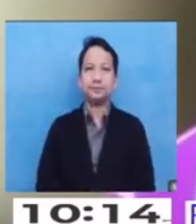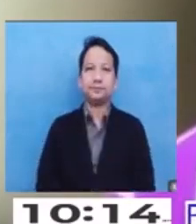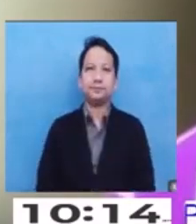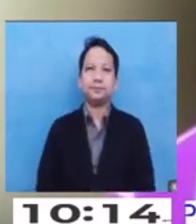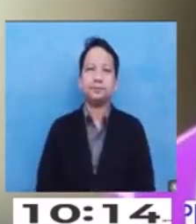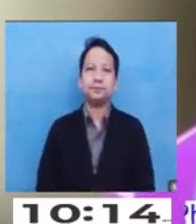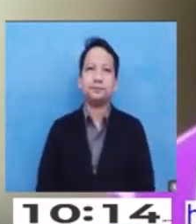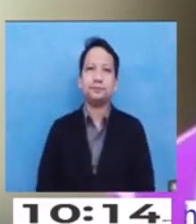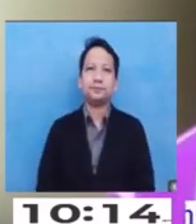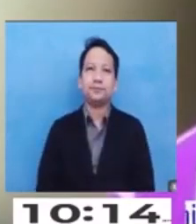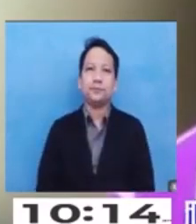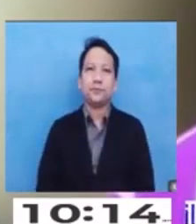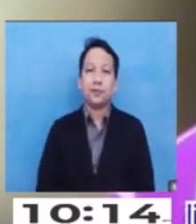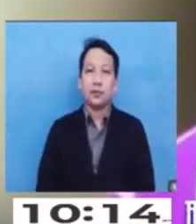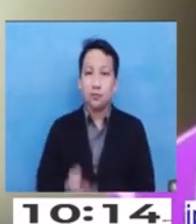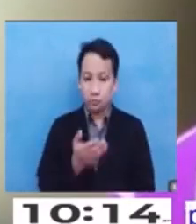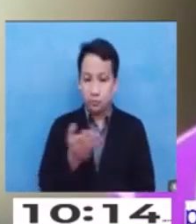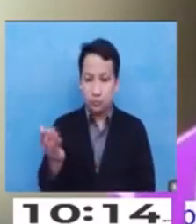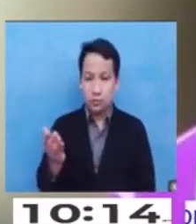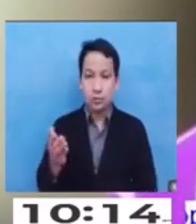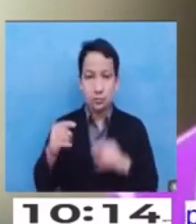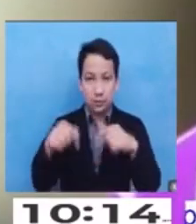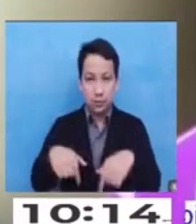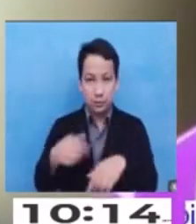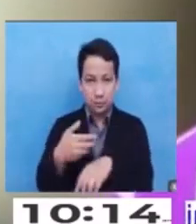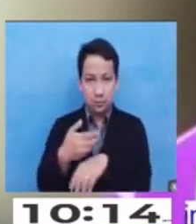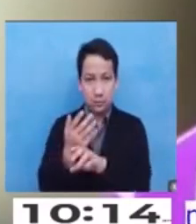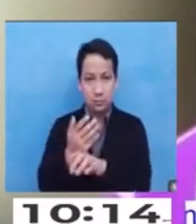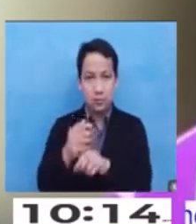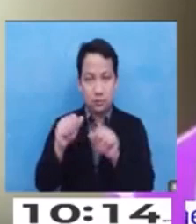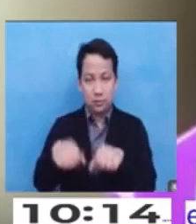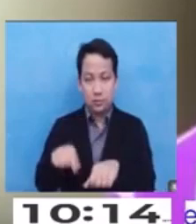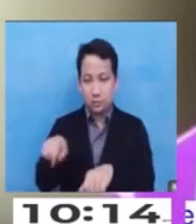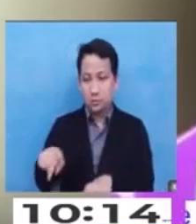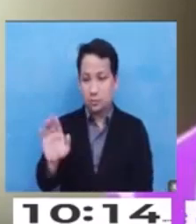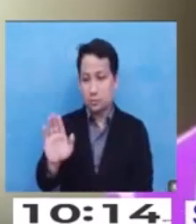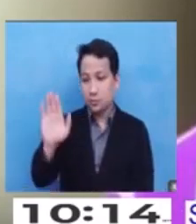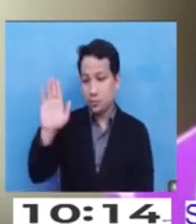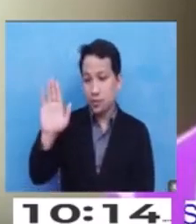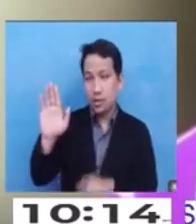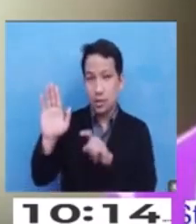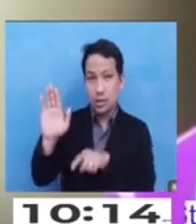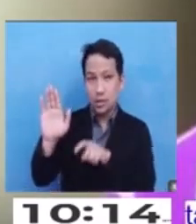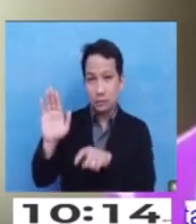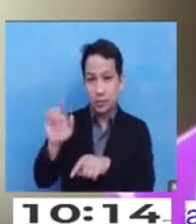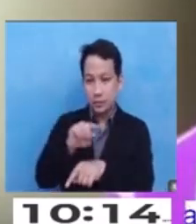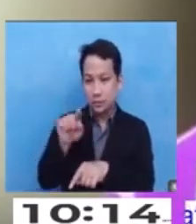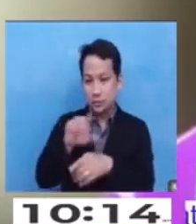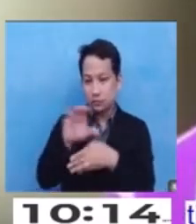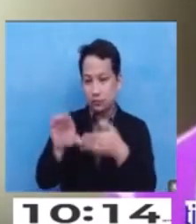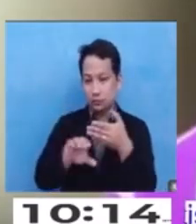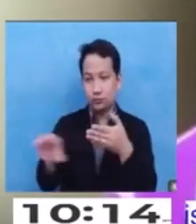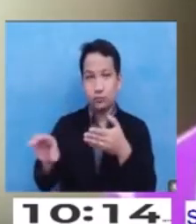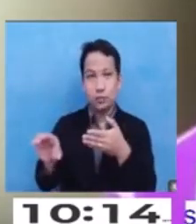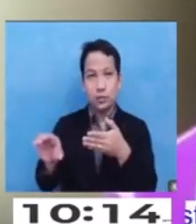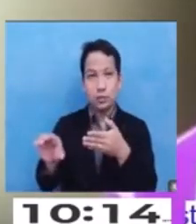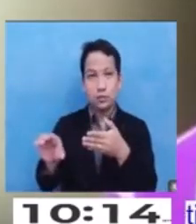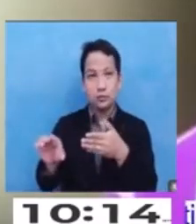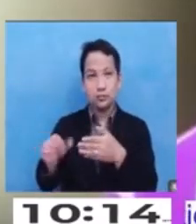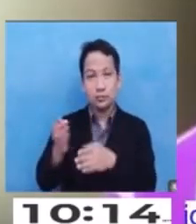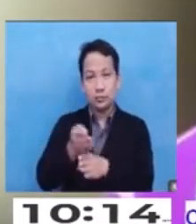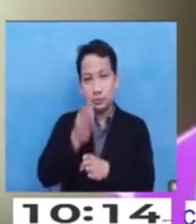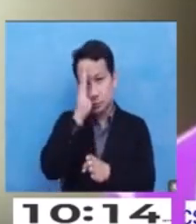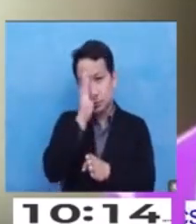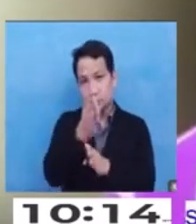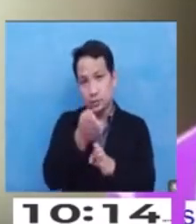Para po sa ating mga online participants, maaari po ninyong gamitin ang raise hand feature ng Zoom kung nais po ninyong direktang magtanong sa